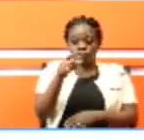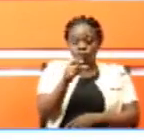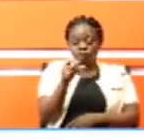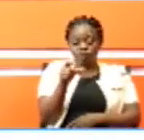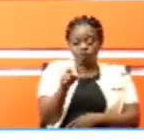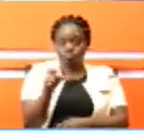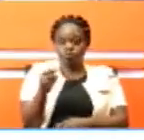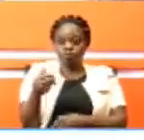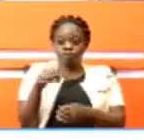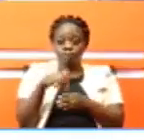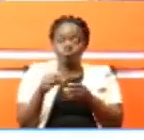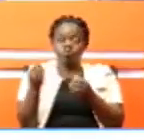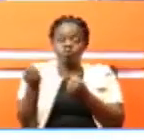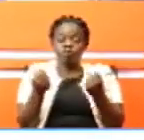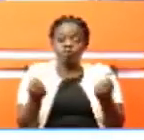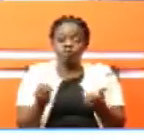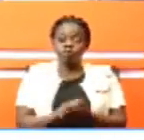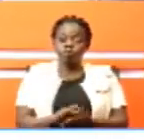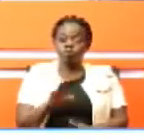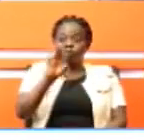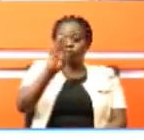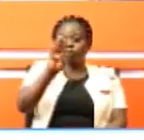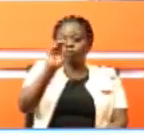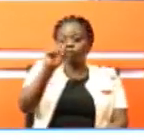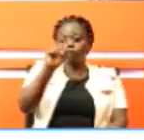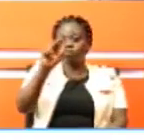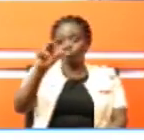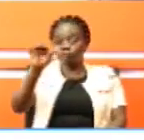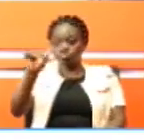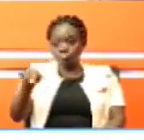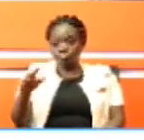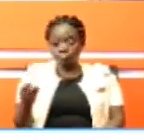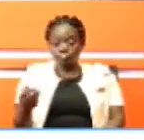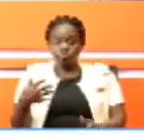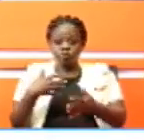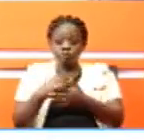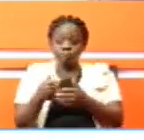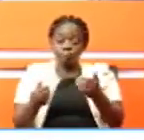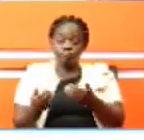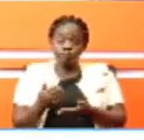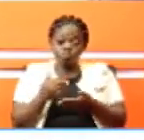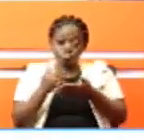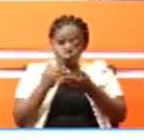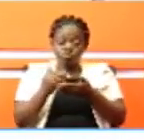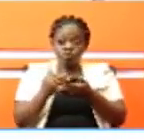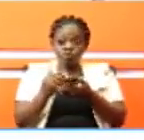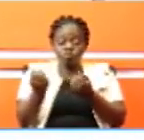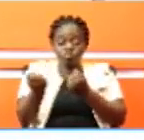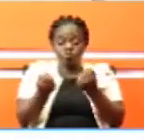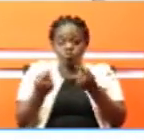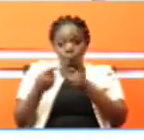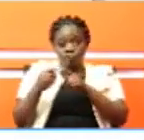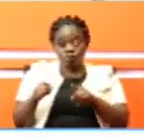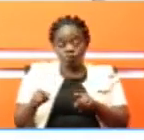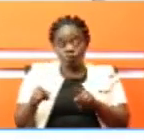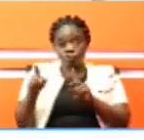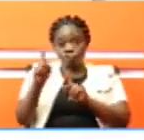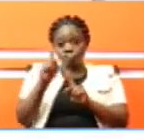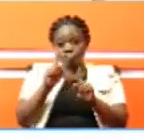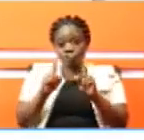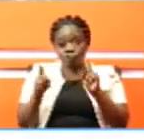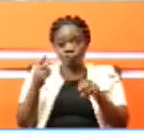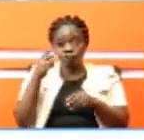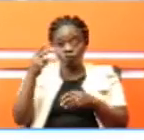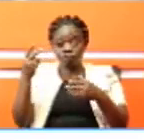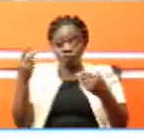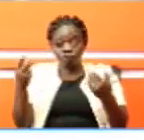kidduka. Battery ky'ekyuma ekyeyambisa okusitaatinga emmotoka okwaka. Abantu bangi balaba battery mu